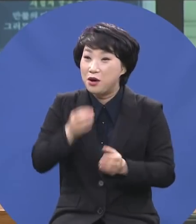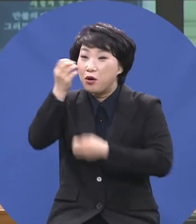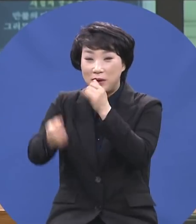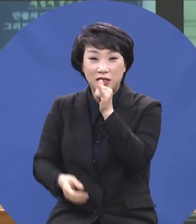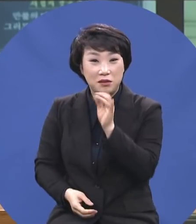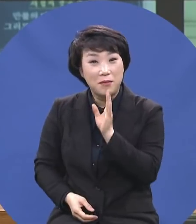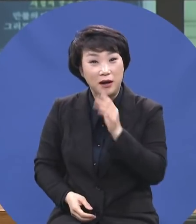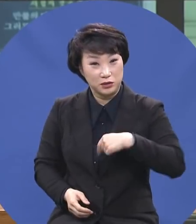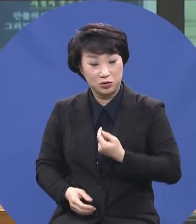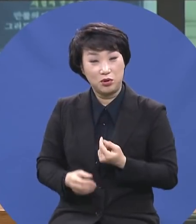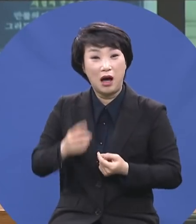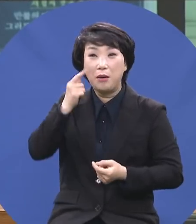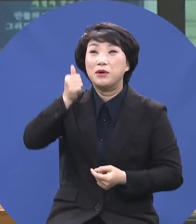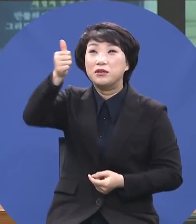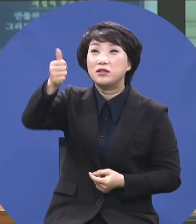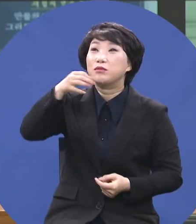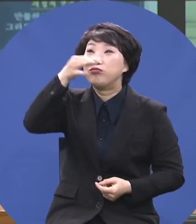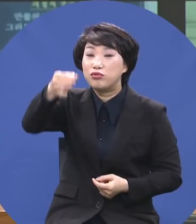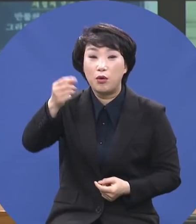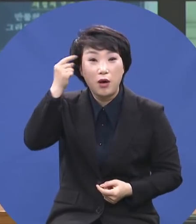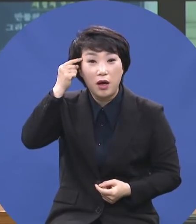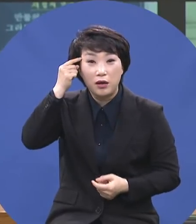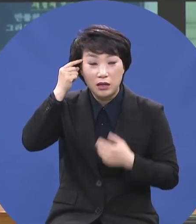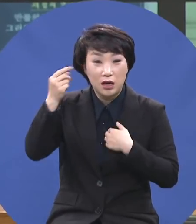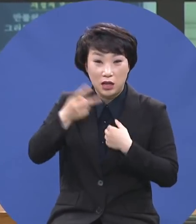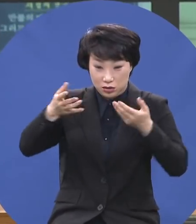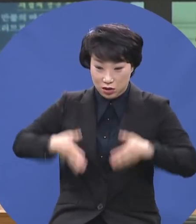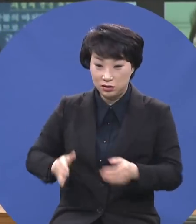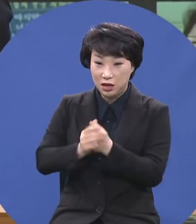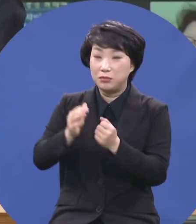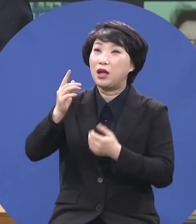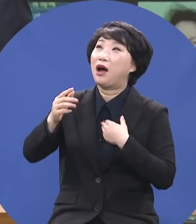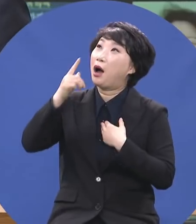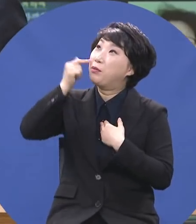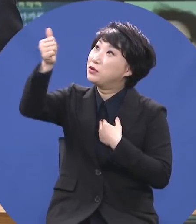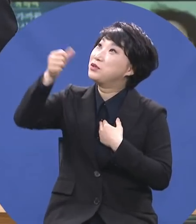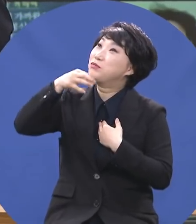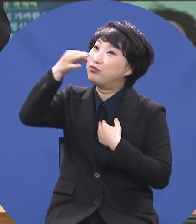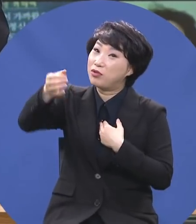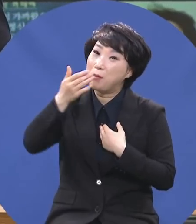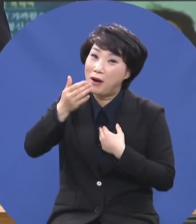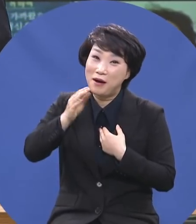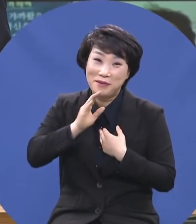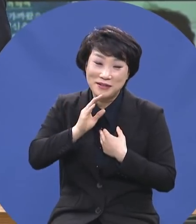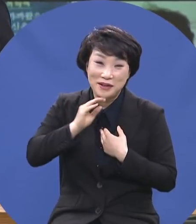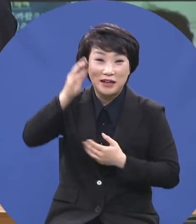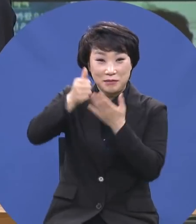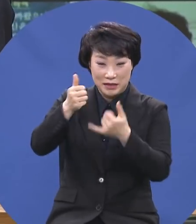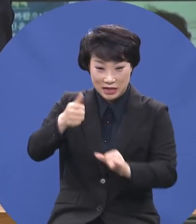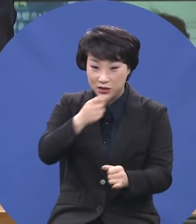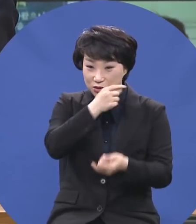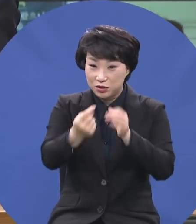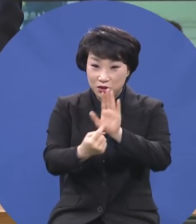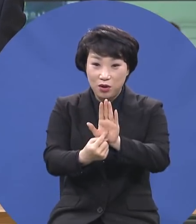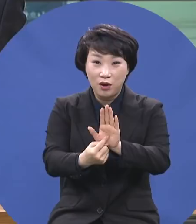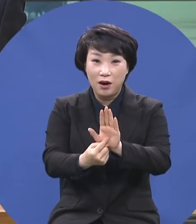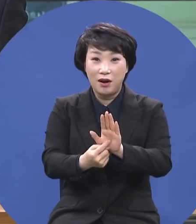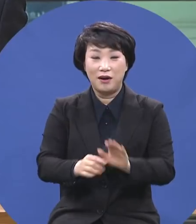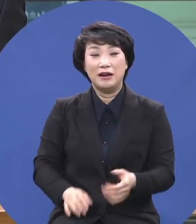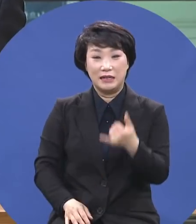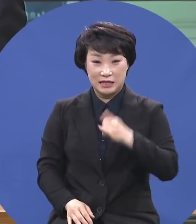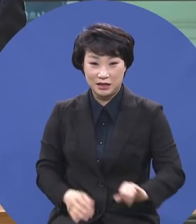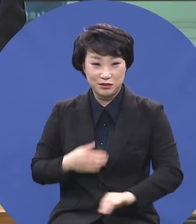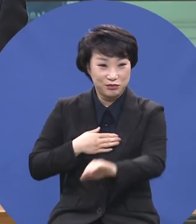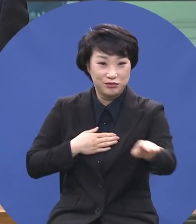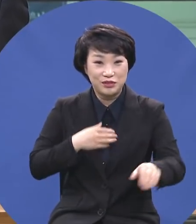이 말이요. 왜? 그가 나를 거듭났기 때문에 아버지라고 한다 이 말이요. 하나님의 자녀인 것을 증거하시나니,